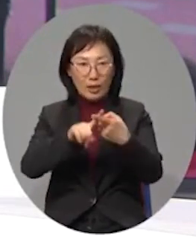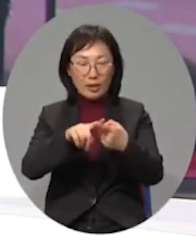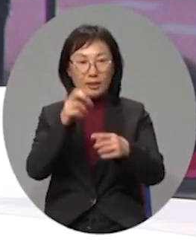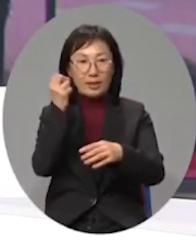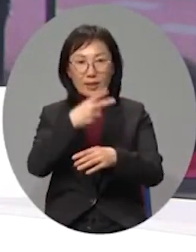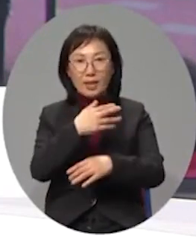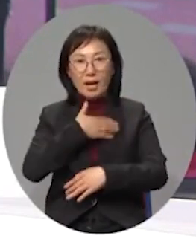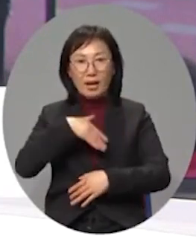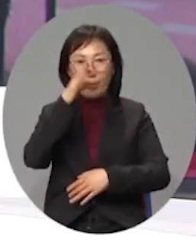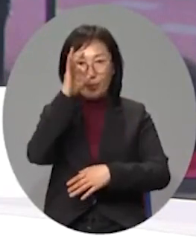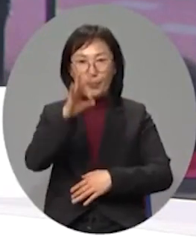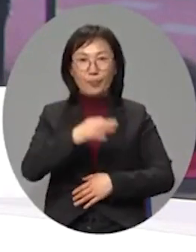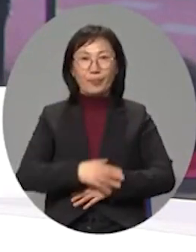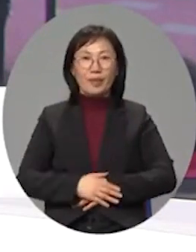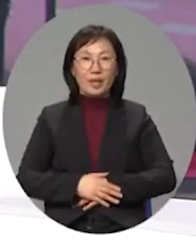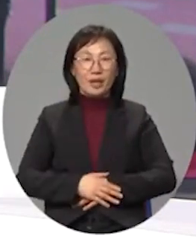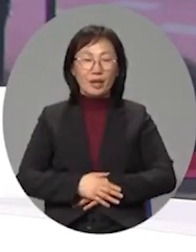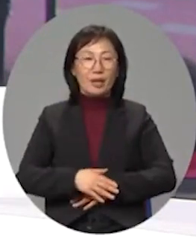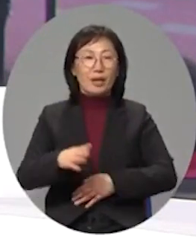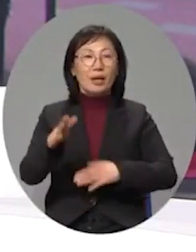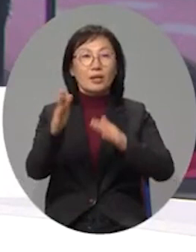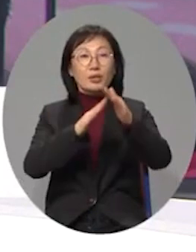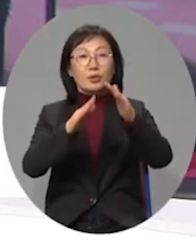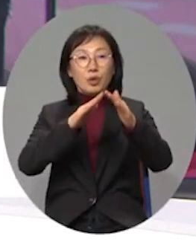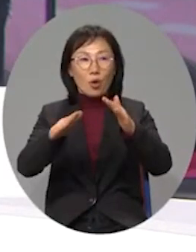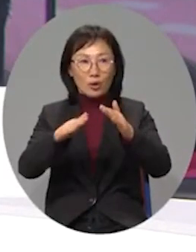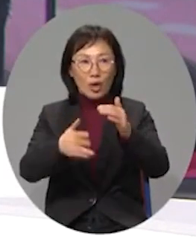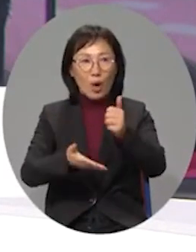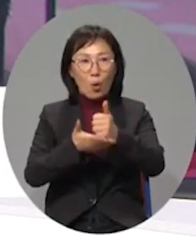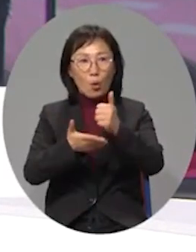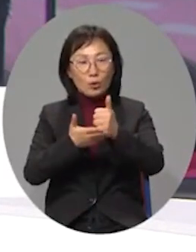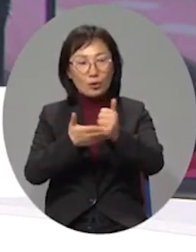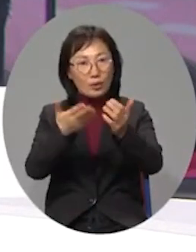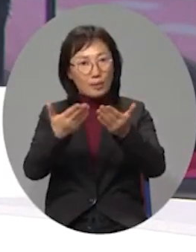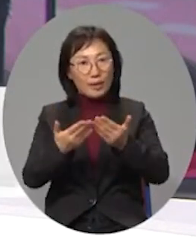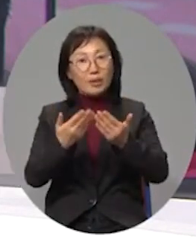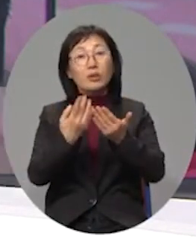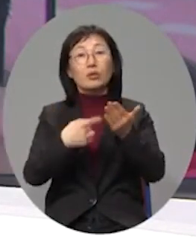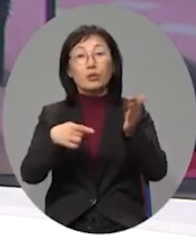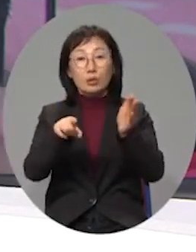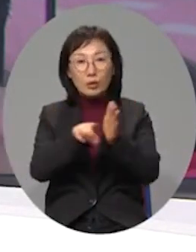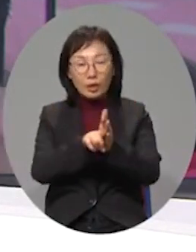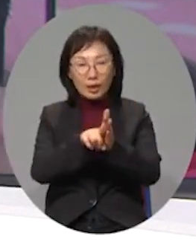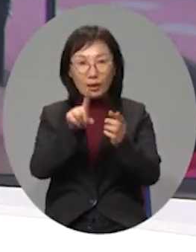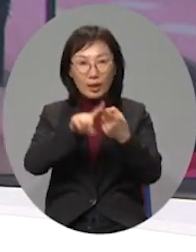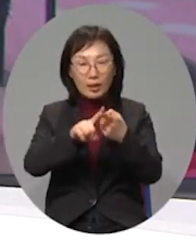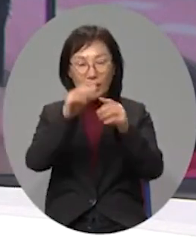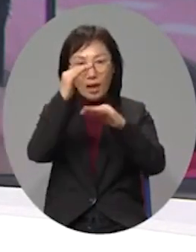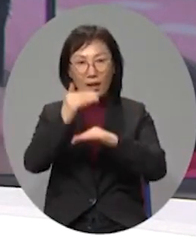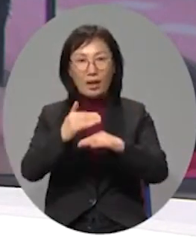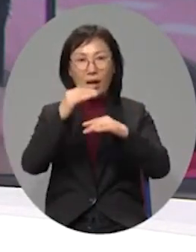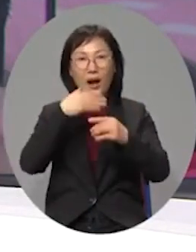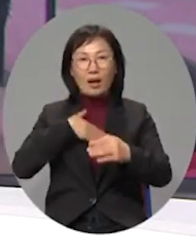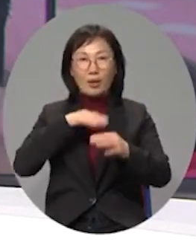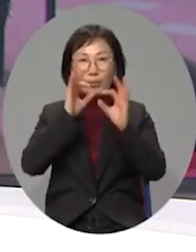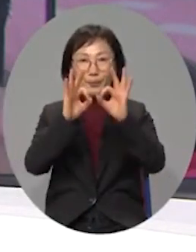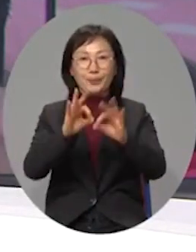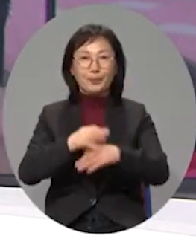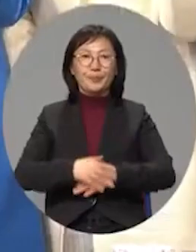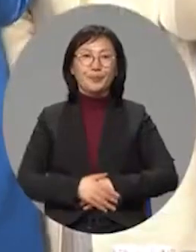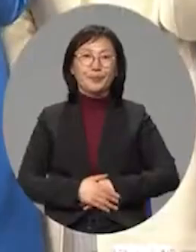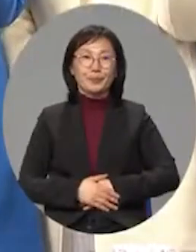합니다. 첫 번째 순서로 정당 공천을 매개로 한 카르텔 구조를 짚어보겠습니다. 김하영 기자입니다.